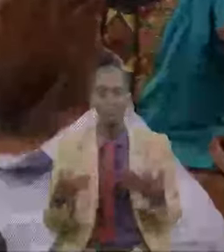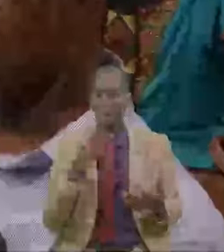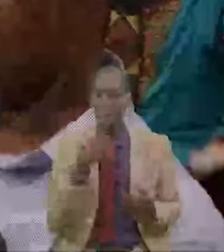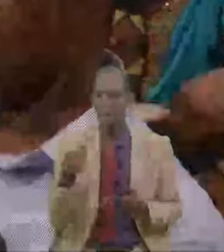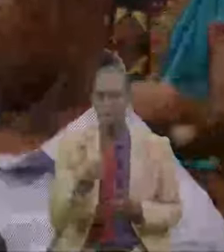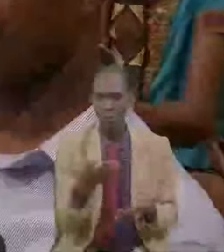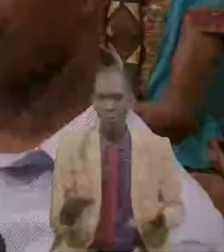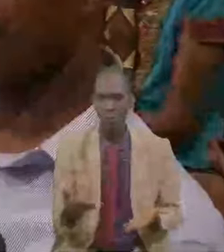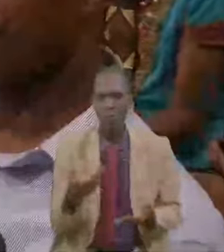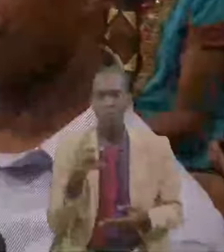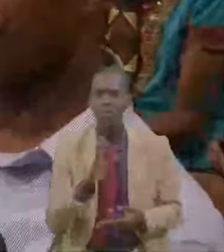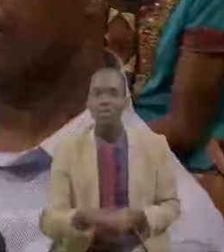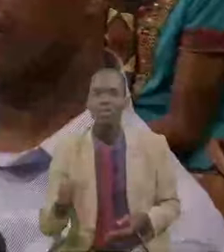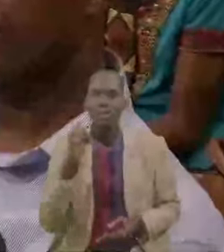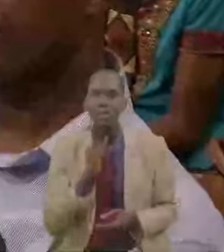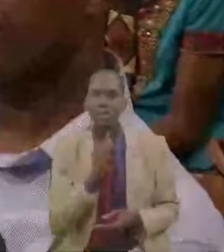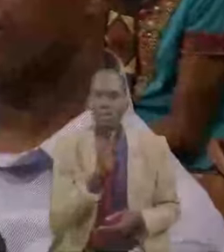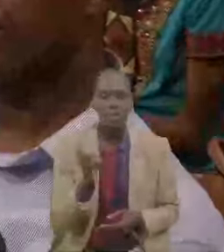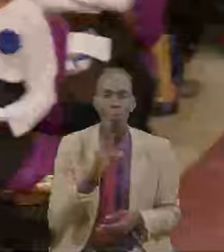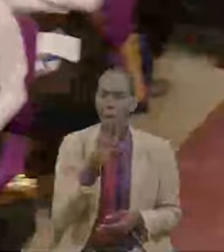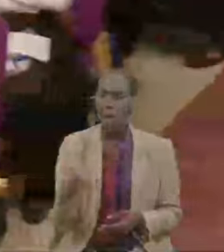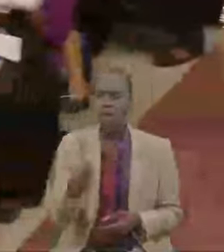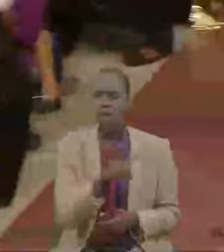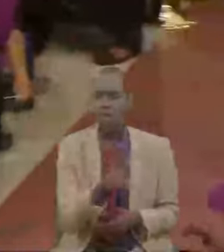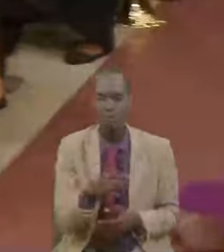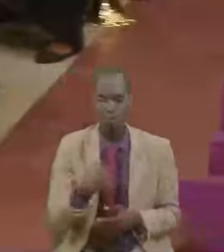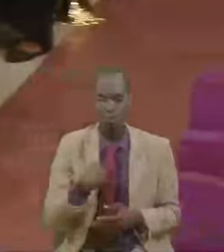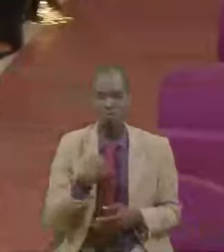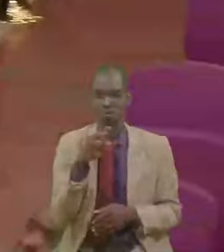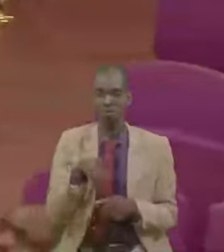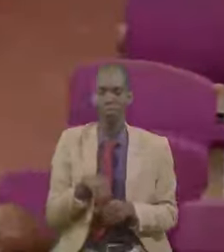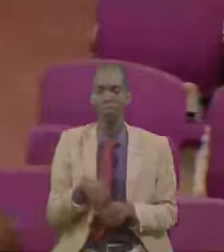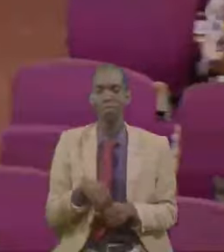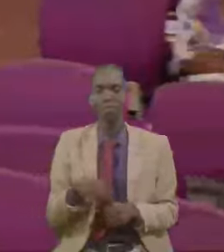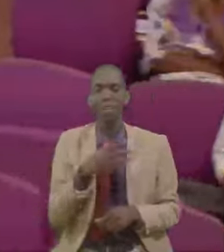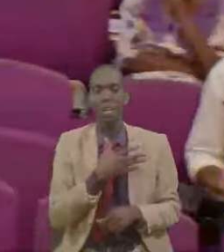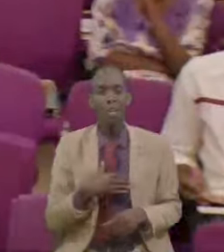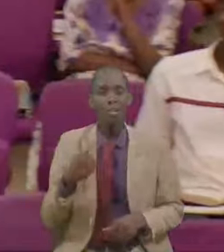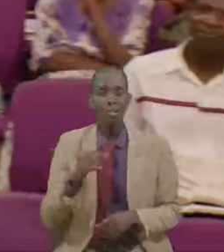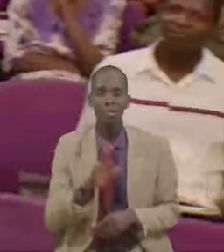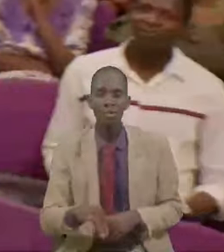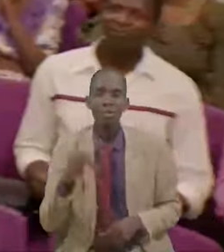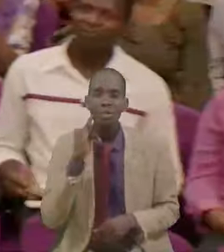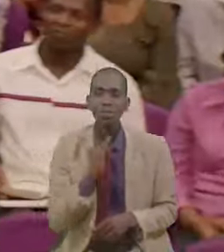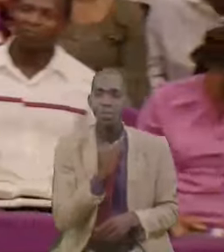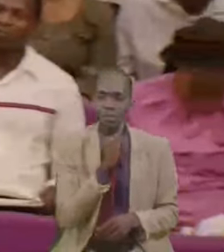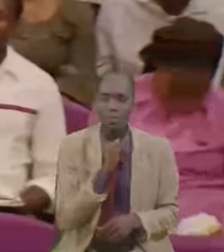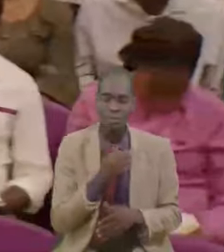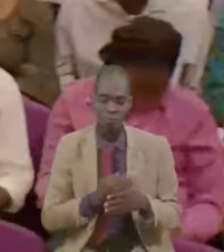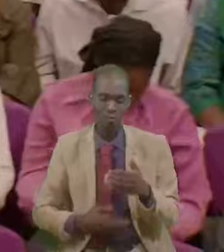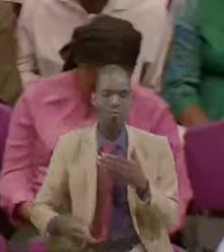Sont-ils là ce soir? Est-ce que Israël de Dieu est là ce soir? Et les enfants d'Israël revinrent de la